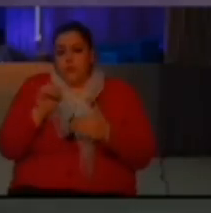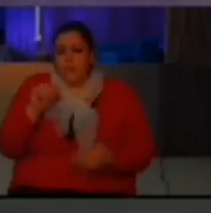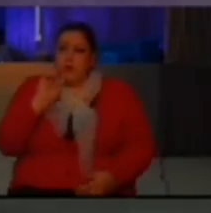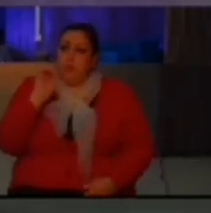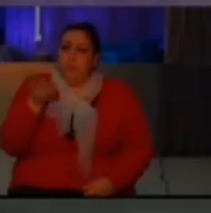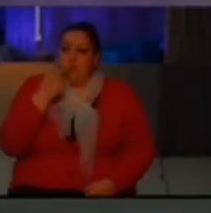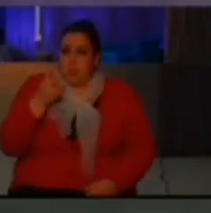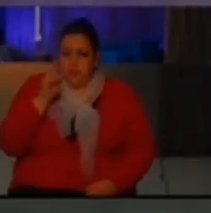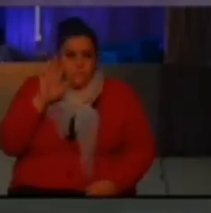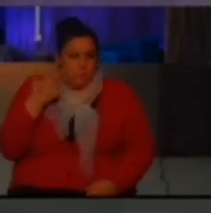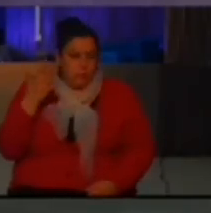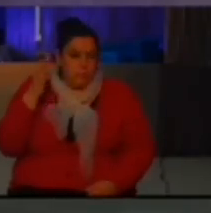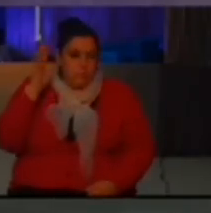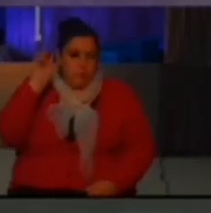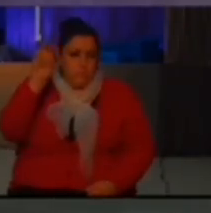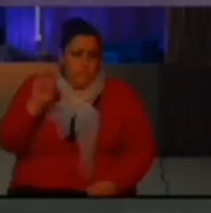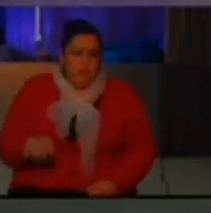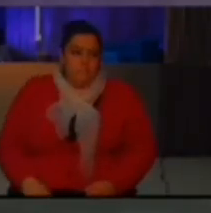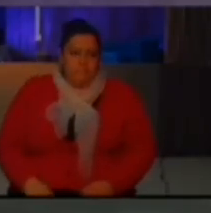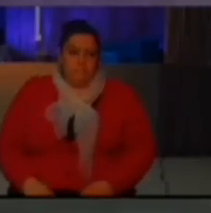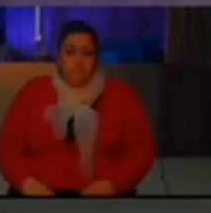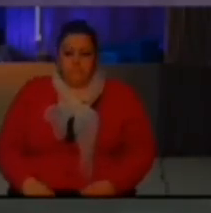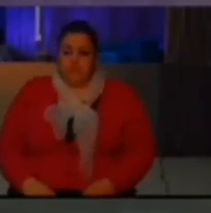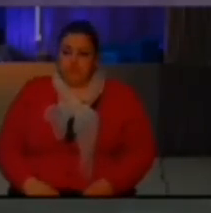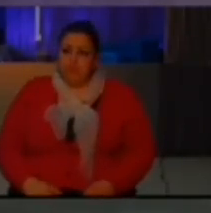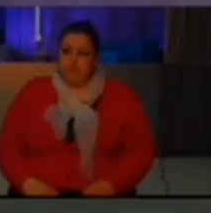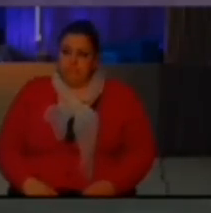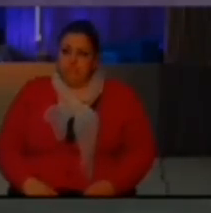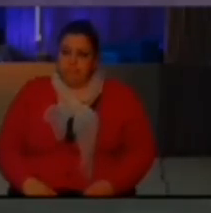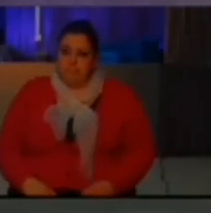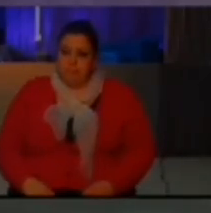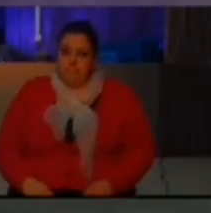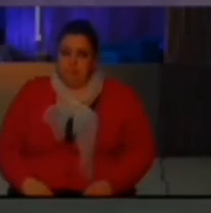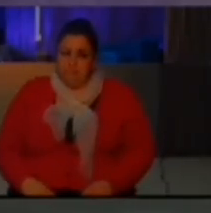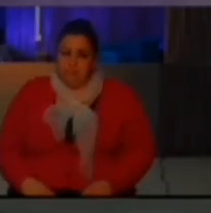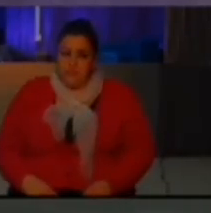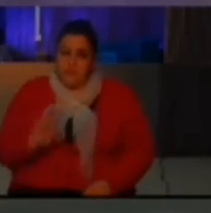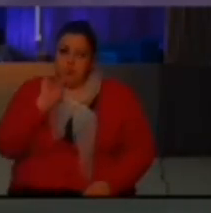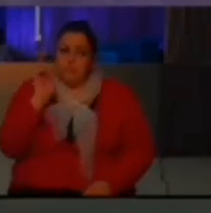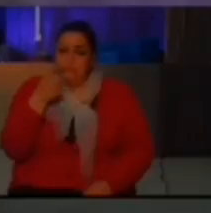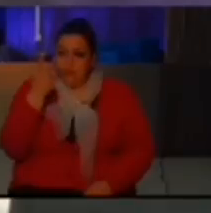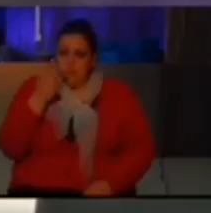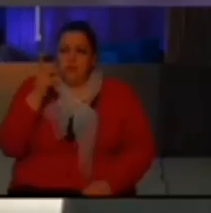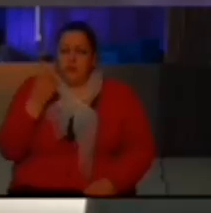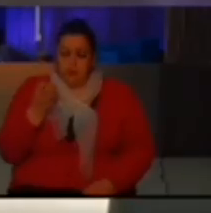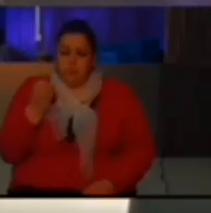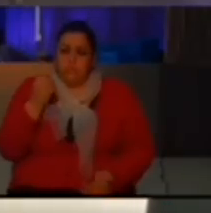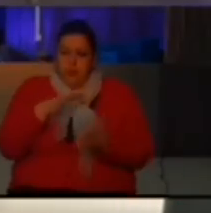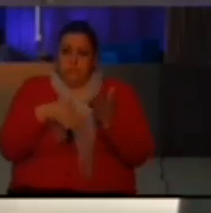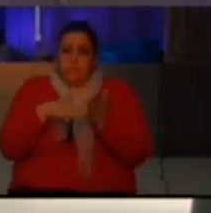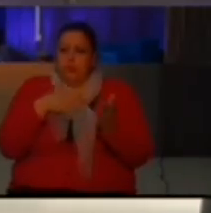ենք այնտեղ հայկական ծառայություն, ասեմ ծառայությունը բարձրանում է, ծառայությունը բարձրանում է, հիմա ասեմ